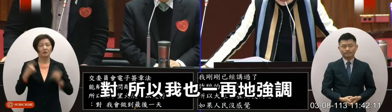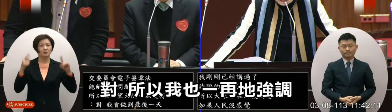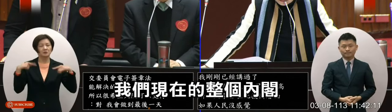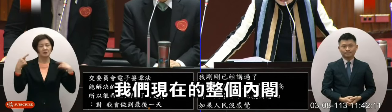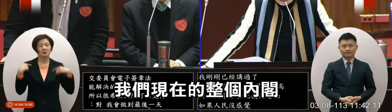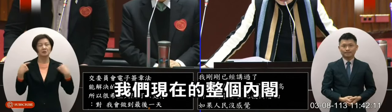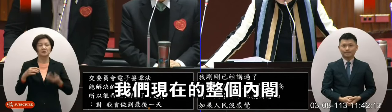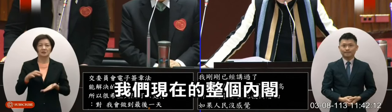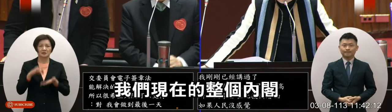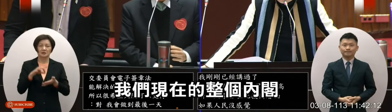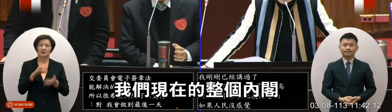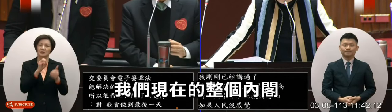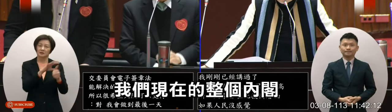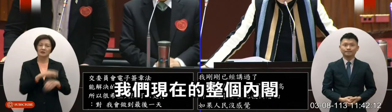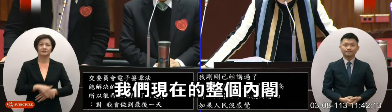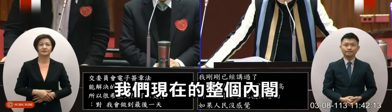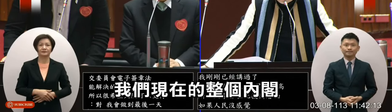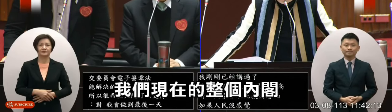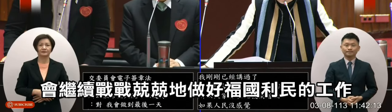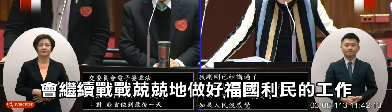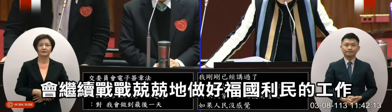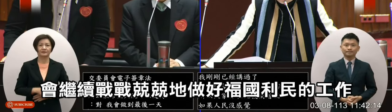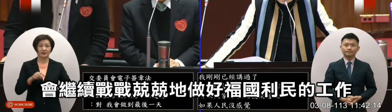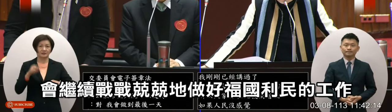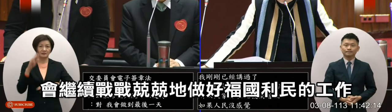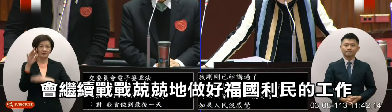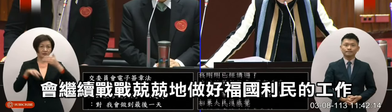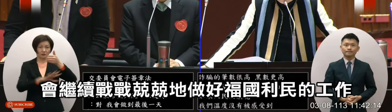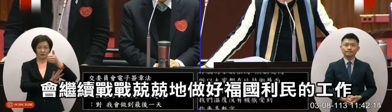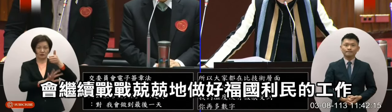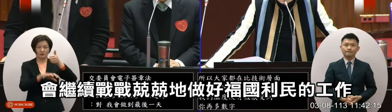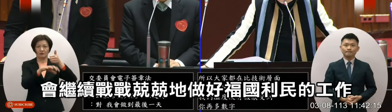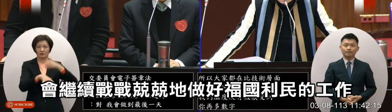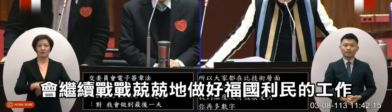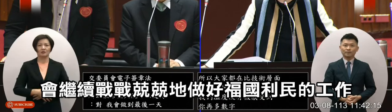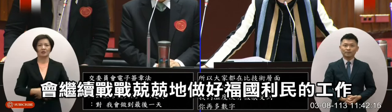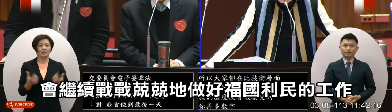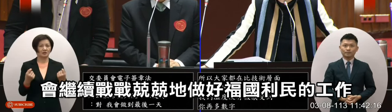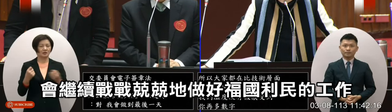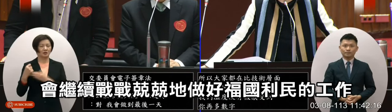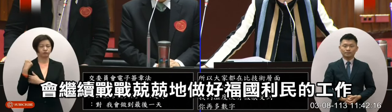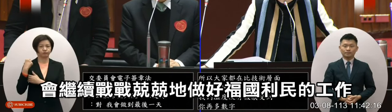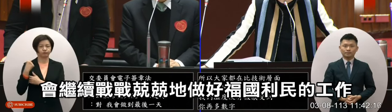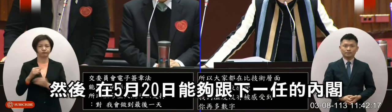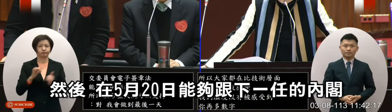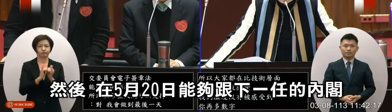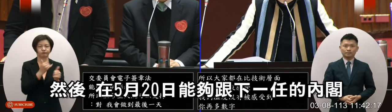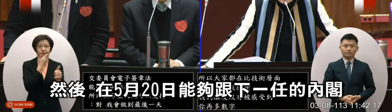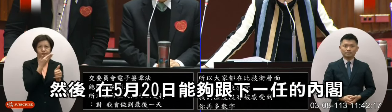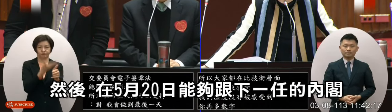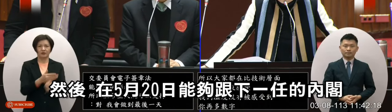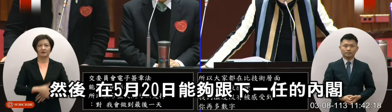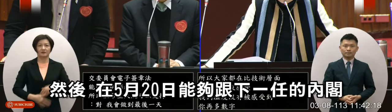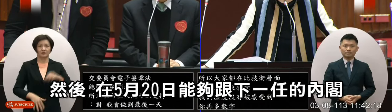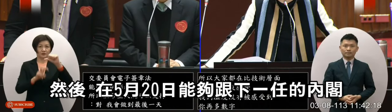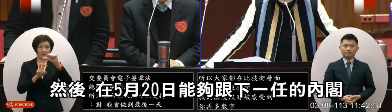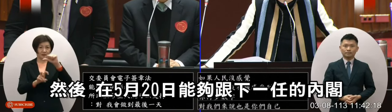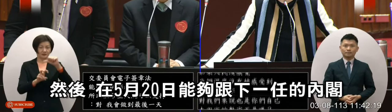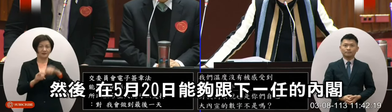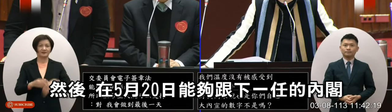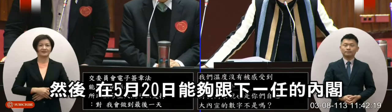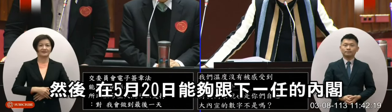调，我们现在的整个内阁呢会继续战战兢兢的做好福国利民的工作，然后在5月20日呢能够